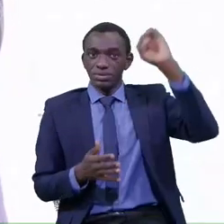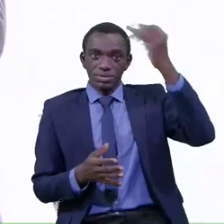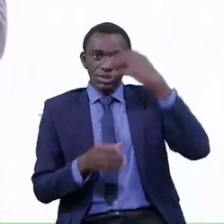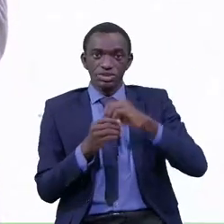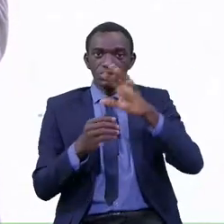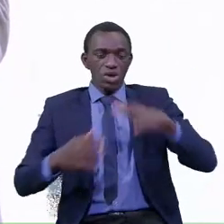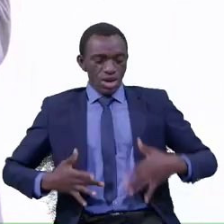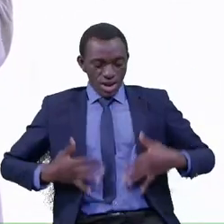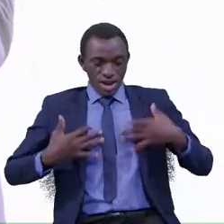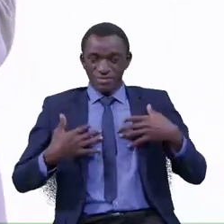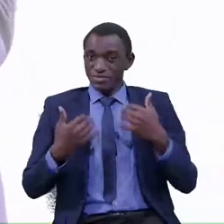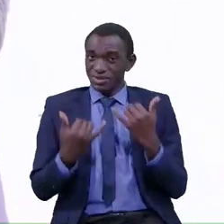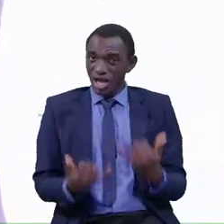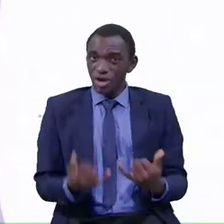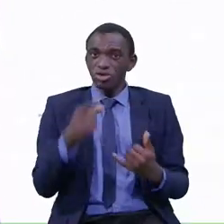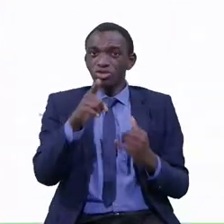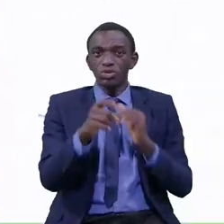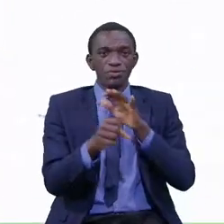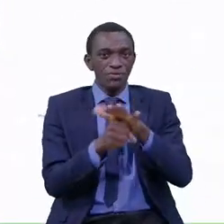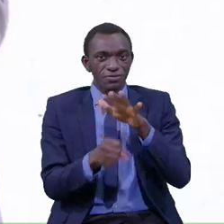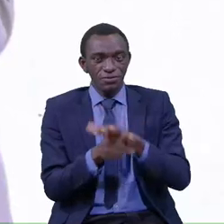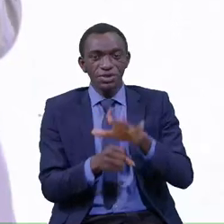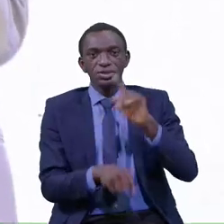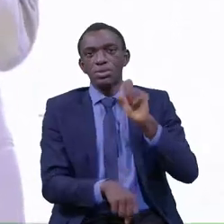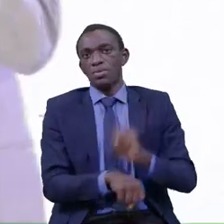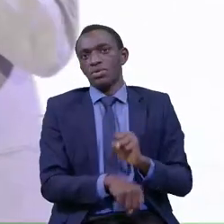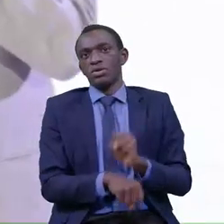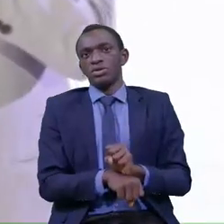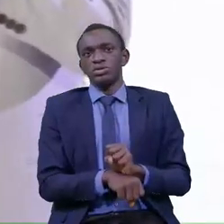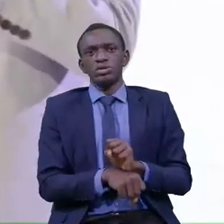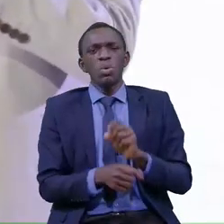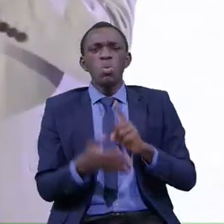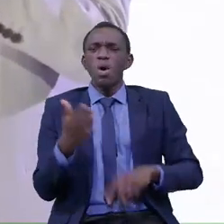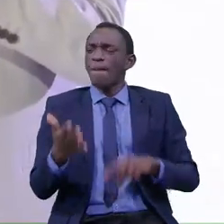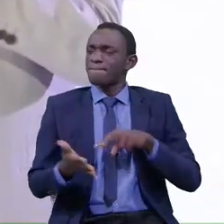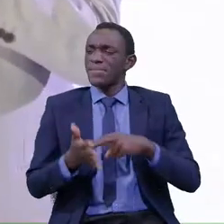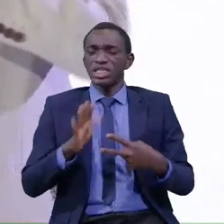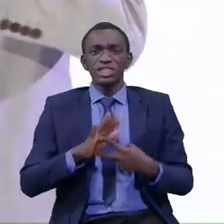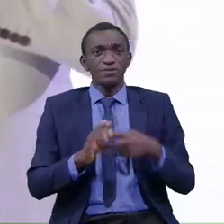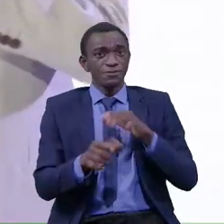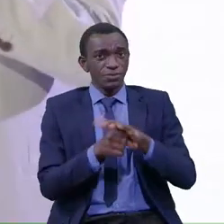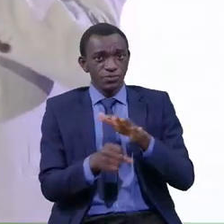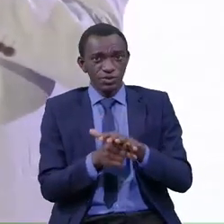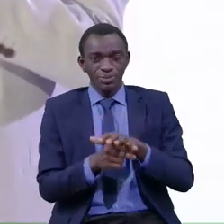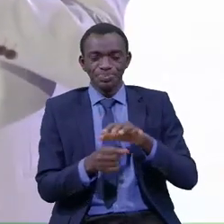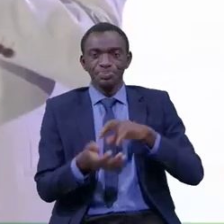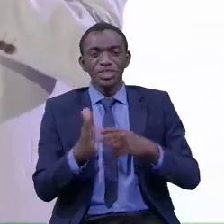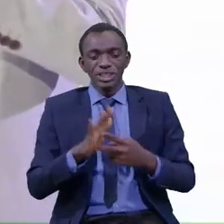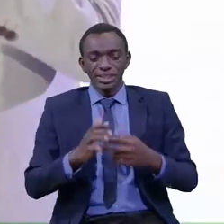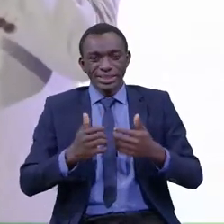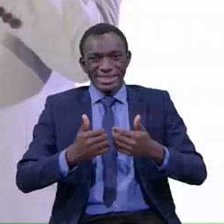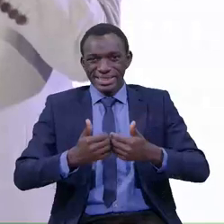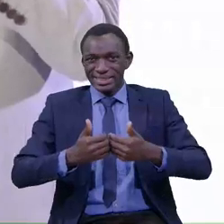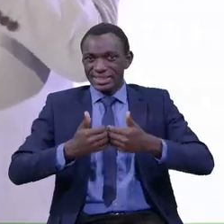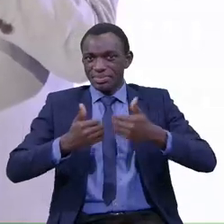tu accomplis le ministère. Ça veut dire quoi? Remplis le ministère. Quand nous prenons,